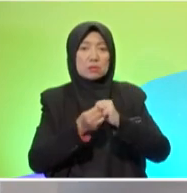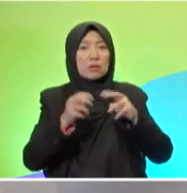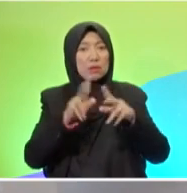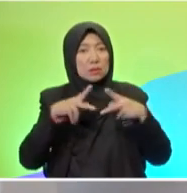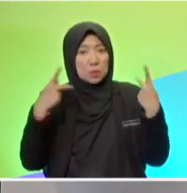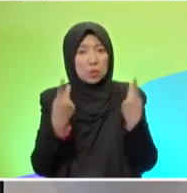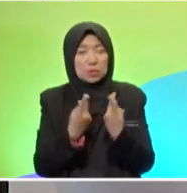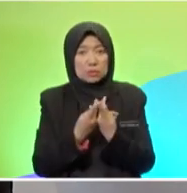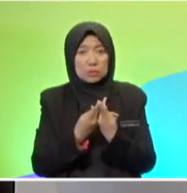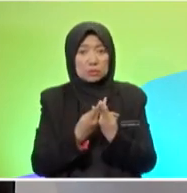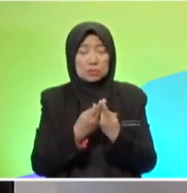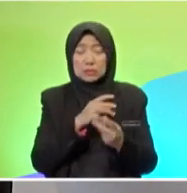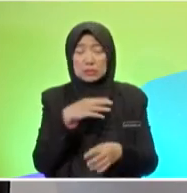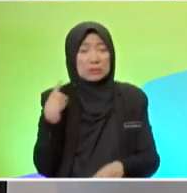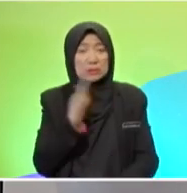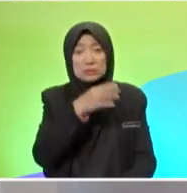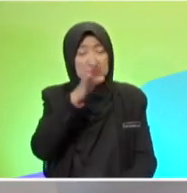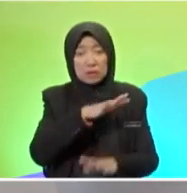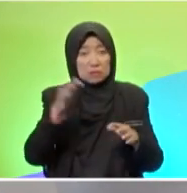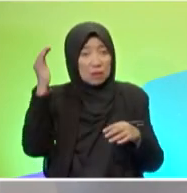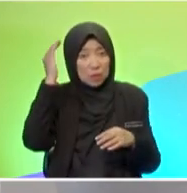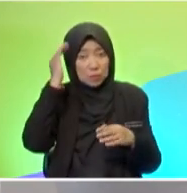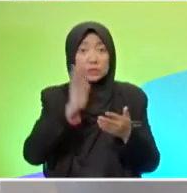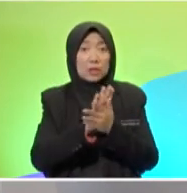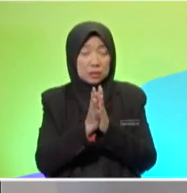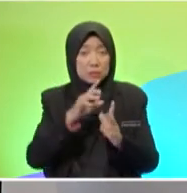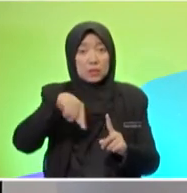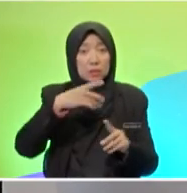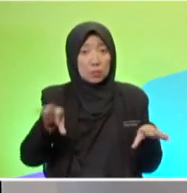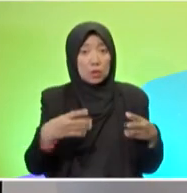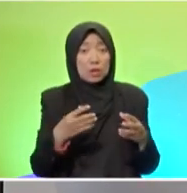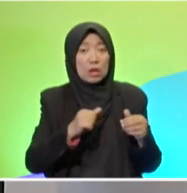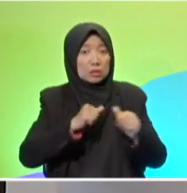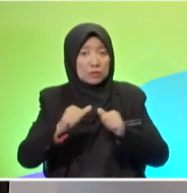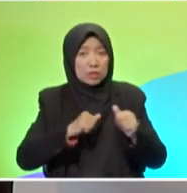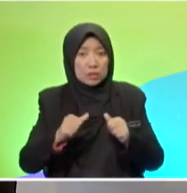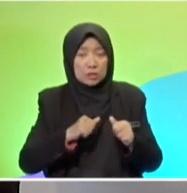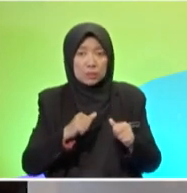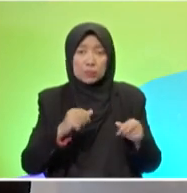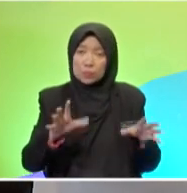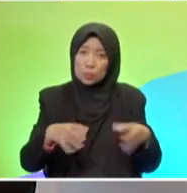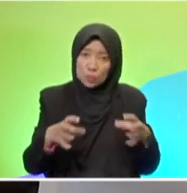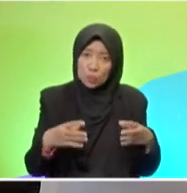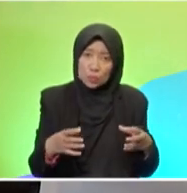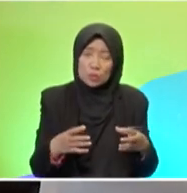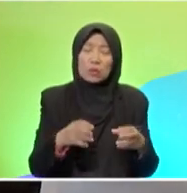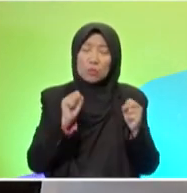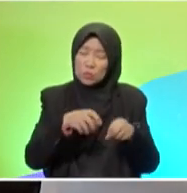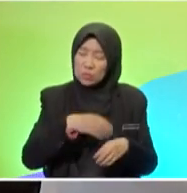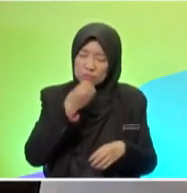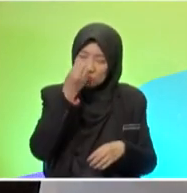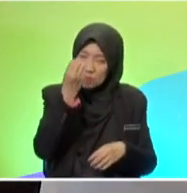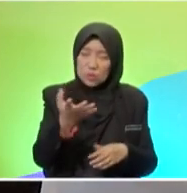jadi bila kita baik tv bersama mereka kita bagi kebebasan dia dapat mengekspresikan apa yang dia tunjukkan dalam diri dia